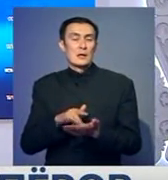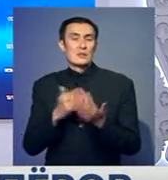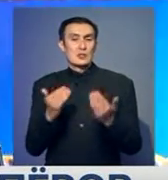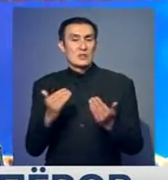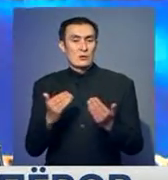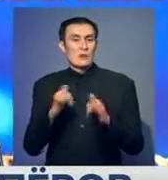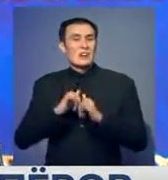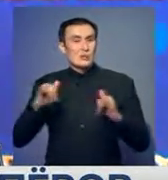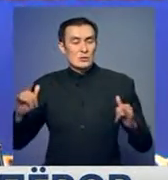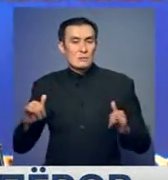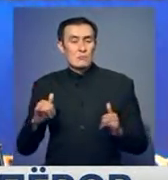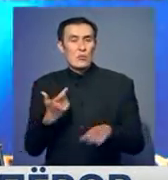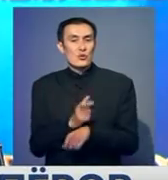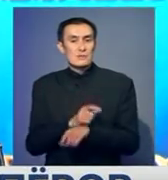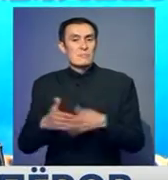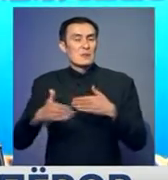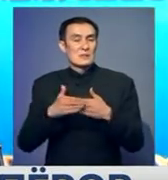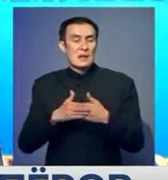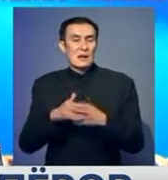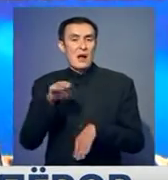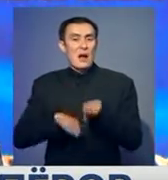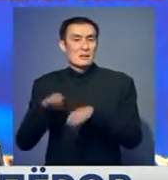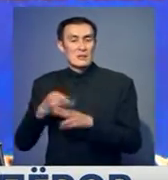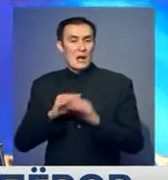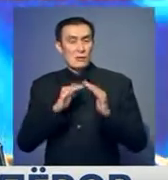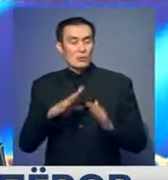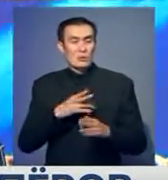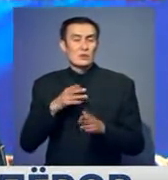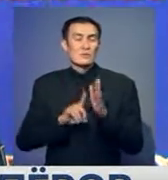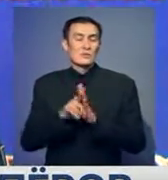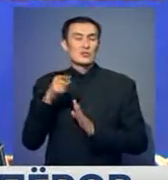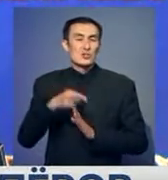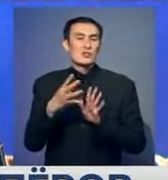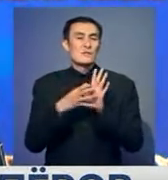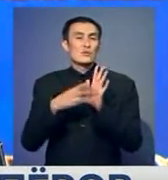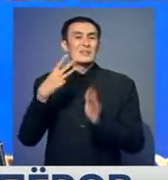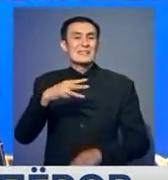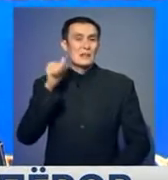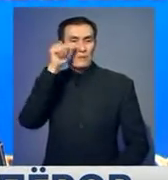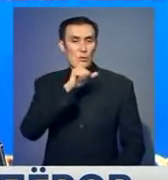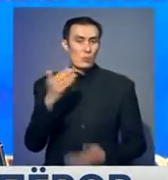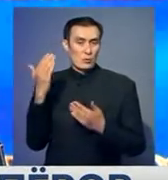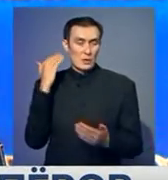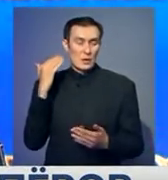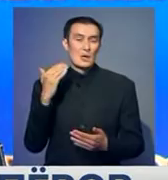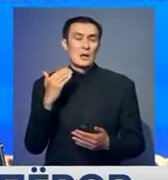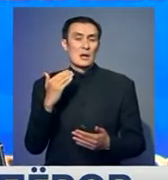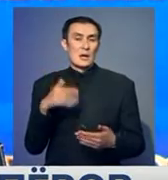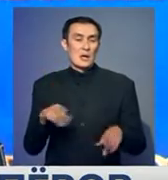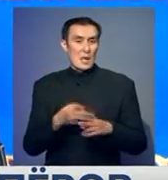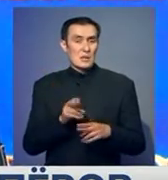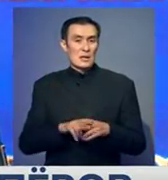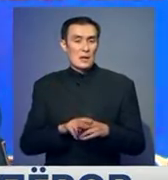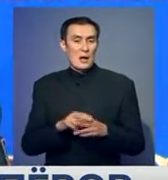настолько разросся, что приблизился к арсеналу, который существует с 1930 года. То есть, будем говорить так,